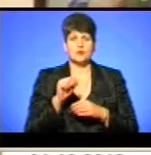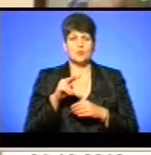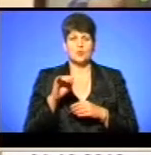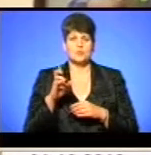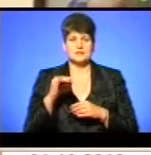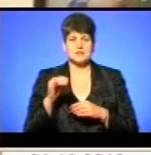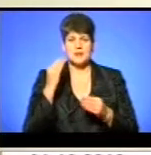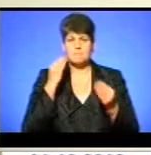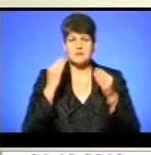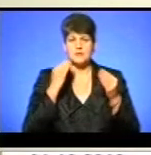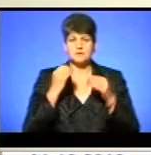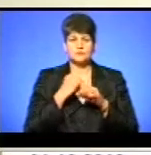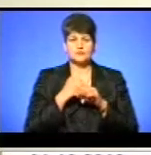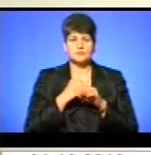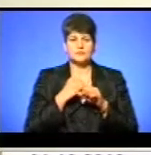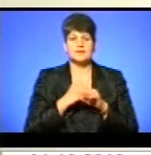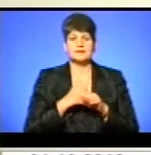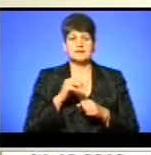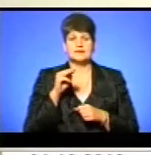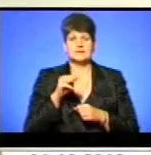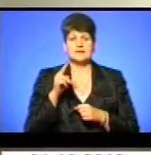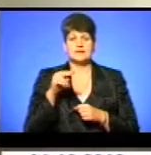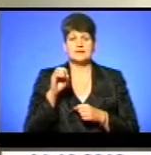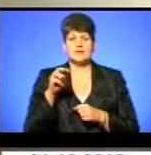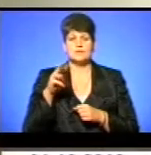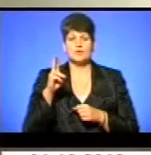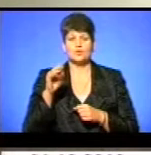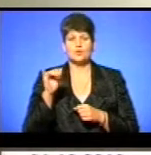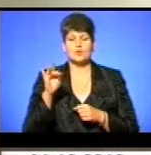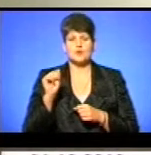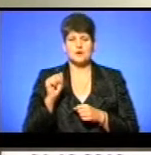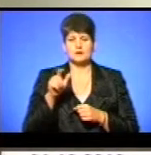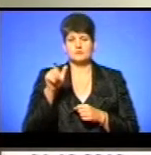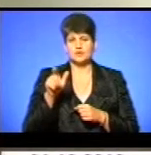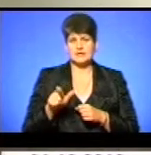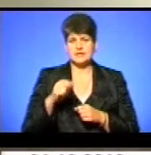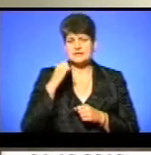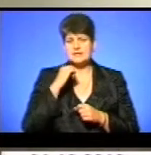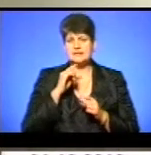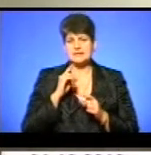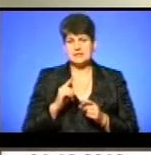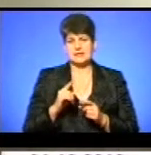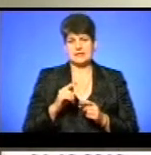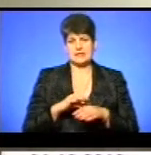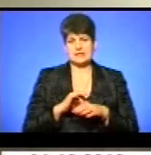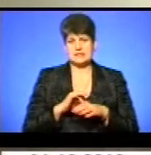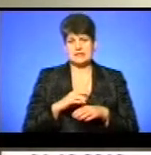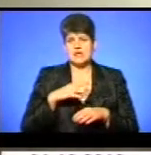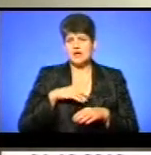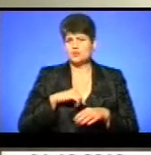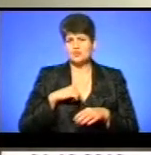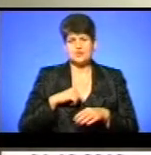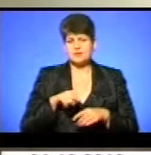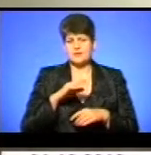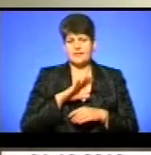Макіяж для жінок робила дизайнер-стиліст Таміла Демкура. В людини старіє тільки тіло, в людини не старіє душа, і емоції в них